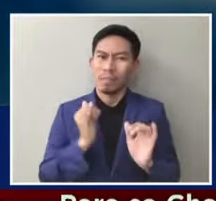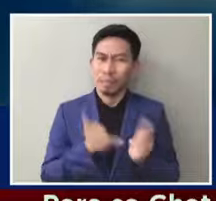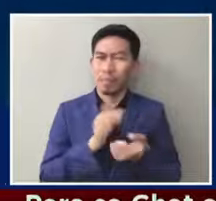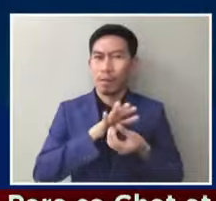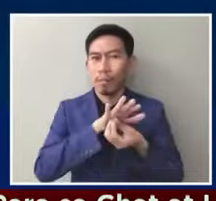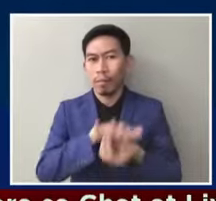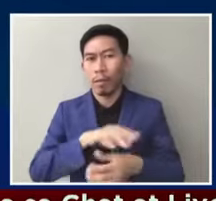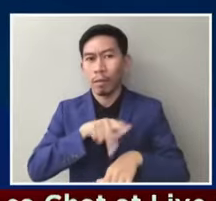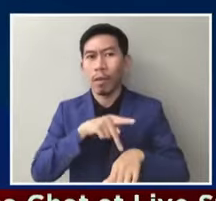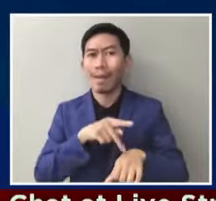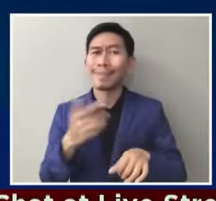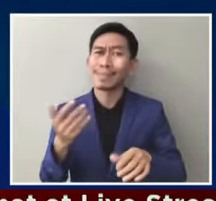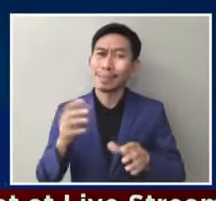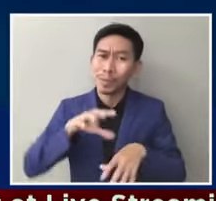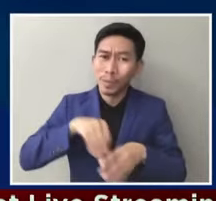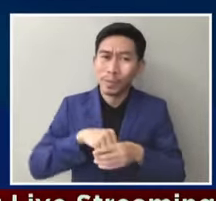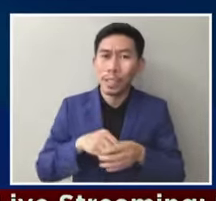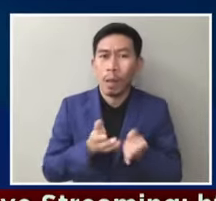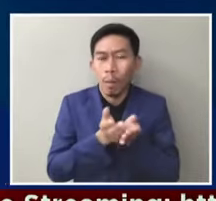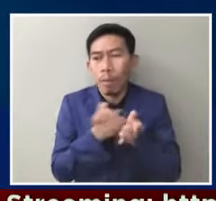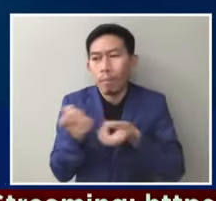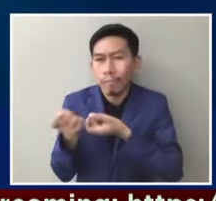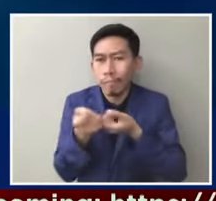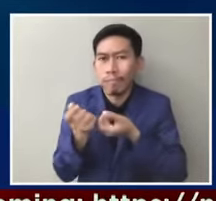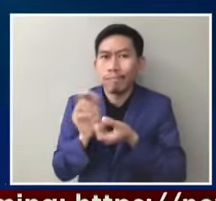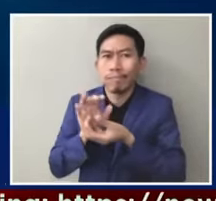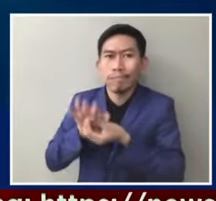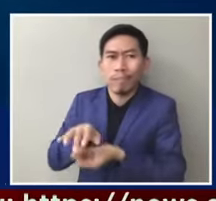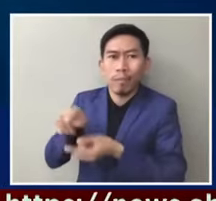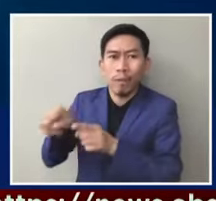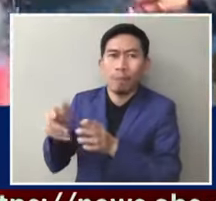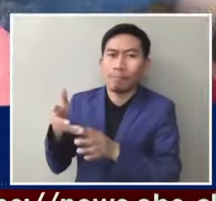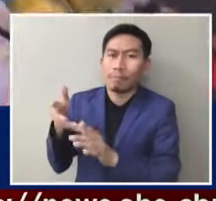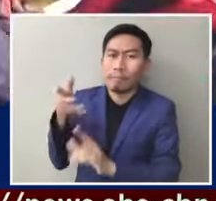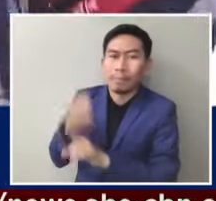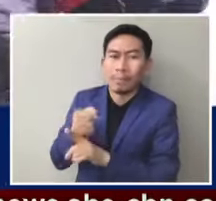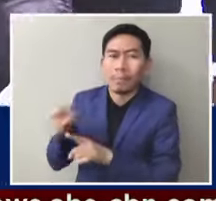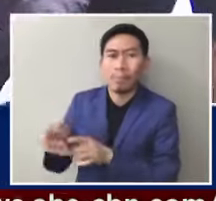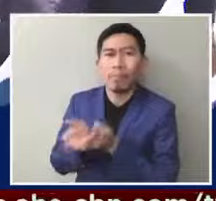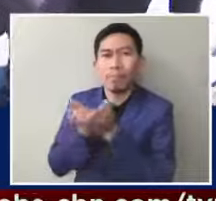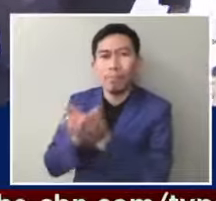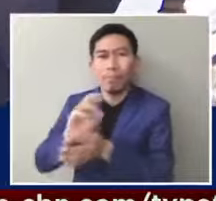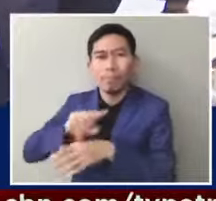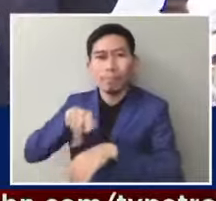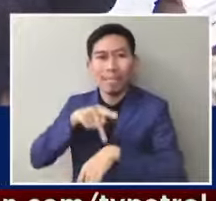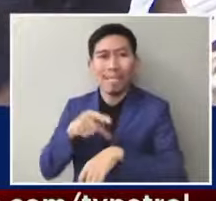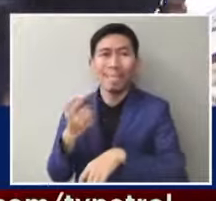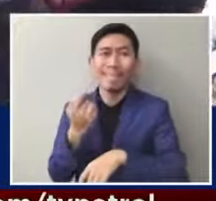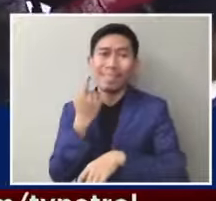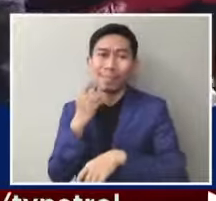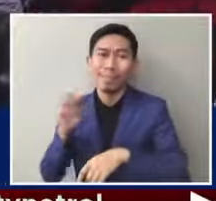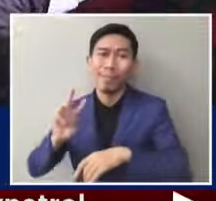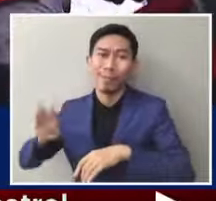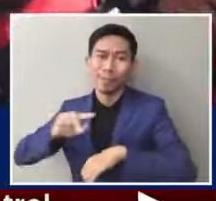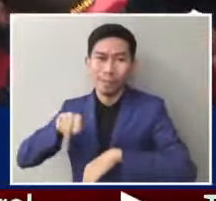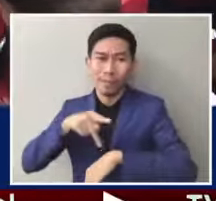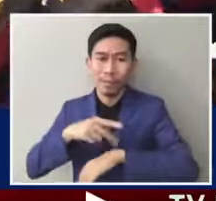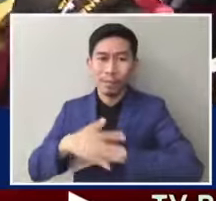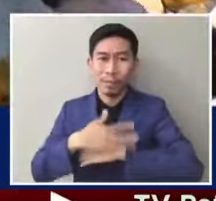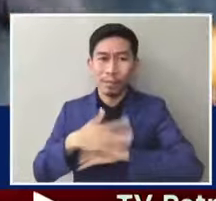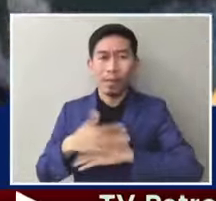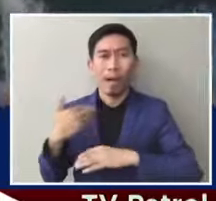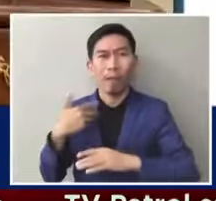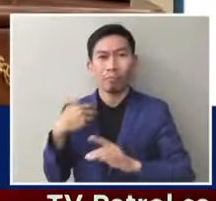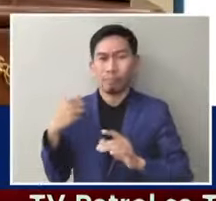ng Pilipinas na nagsagawa ng resupply mission sa West Philippine Sea kamakailan. Ikinasugat ito ng ilang tauhan at maging opisyal